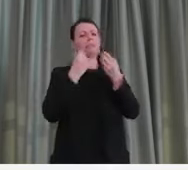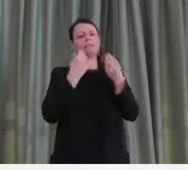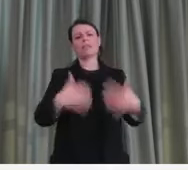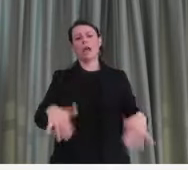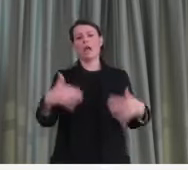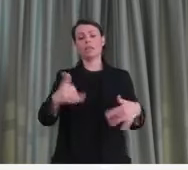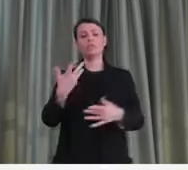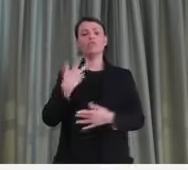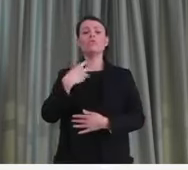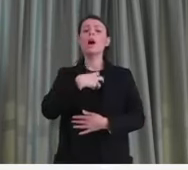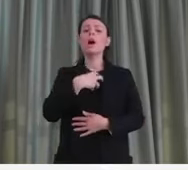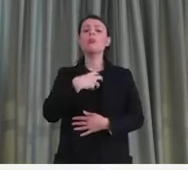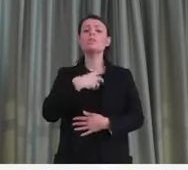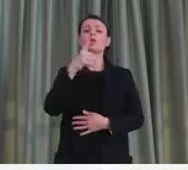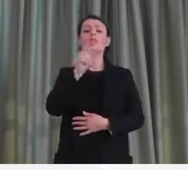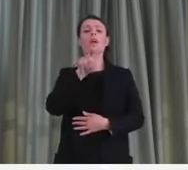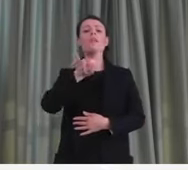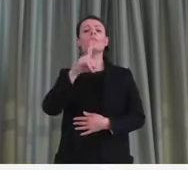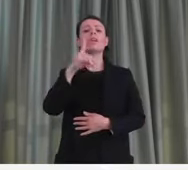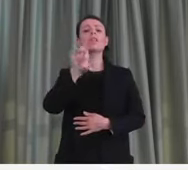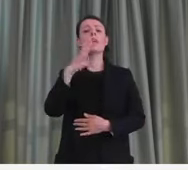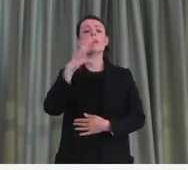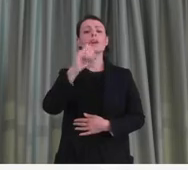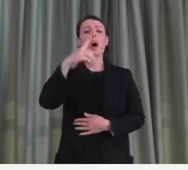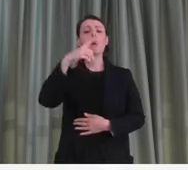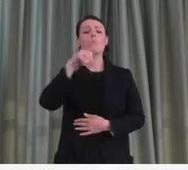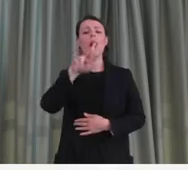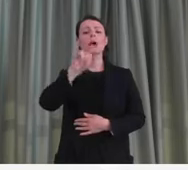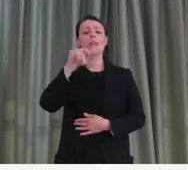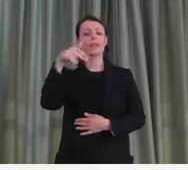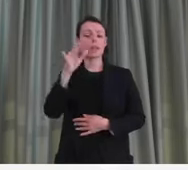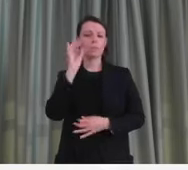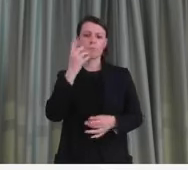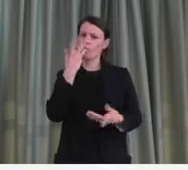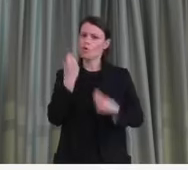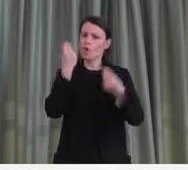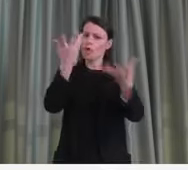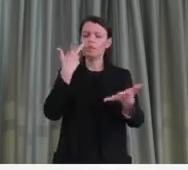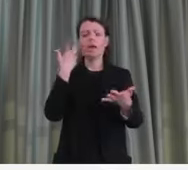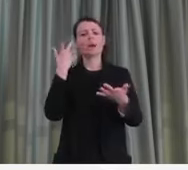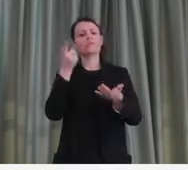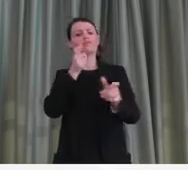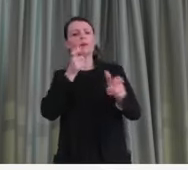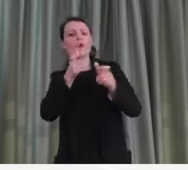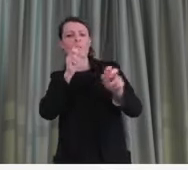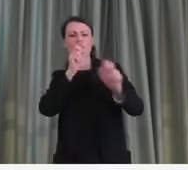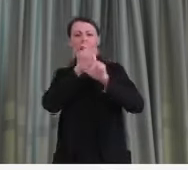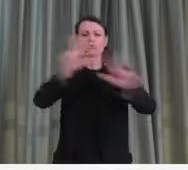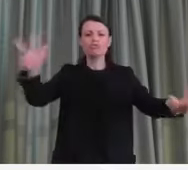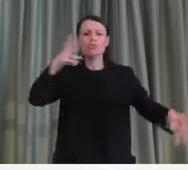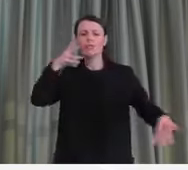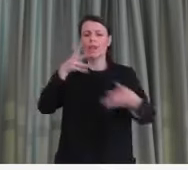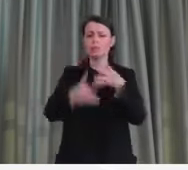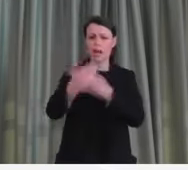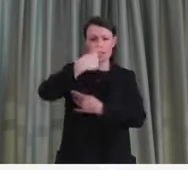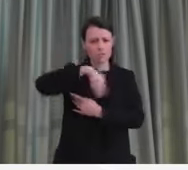caparini e nella logica di questa trasparenza nella comunicazione che abbiamo iniziato adottare sin dal primo momento